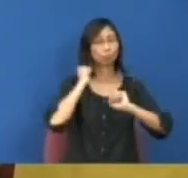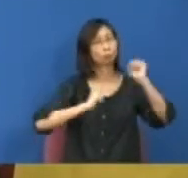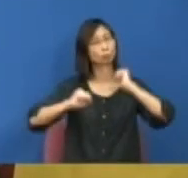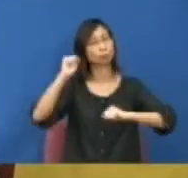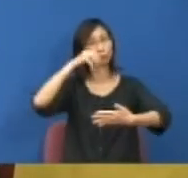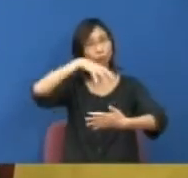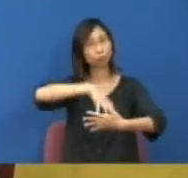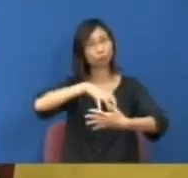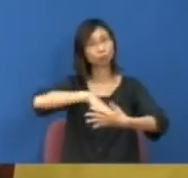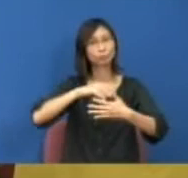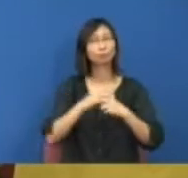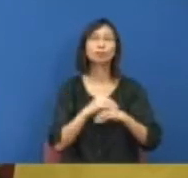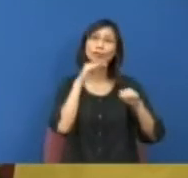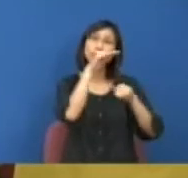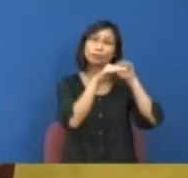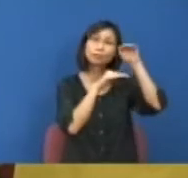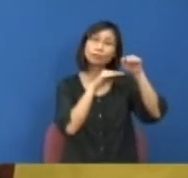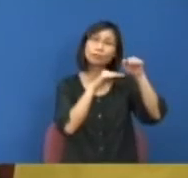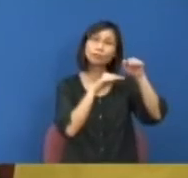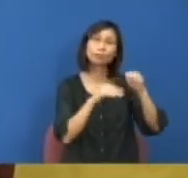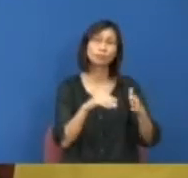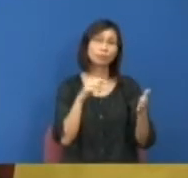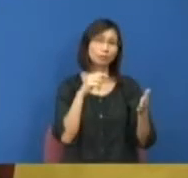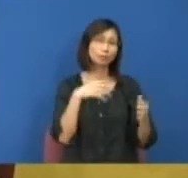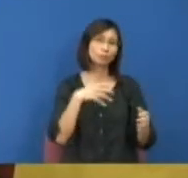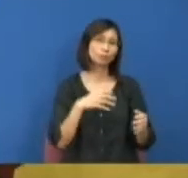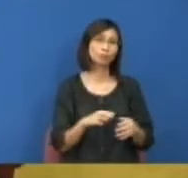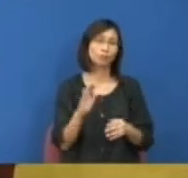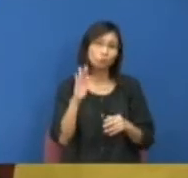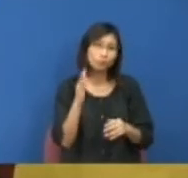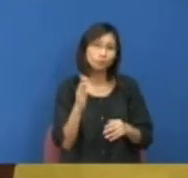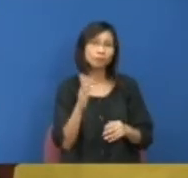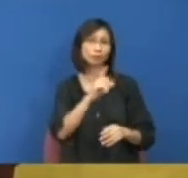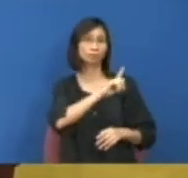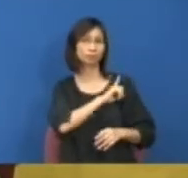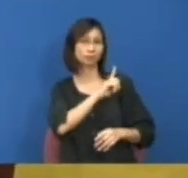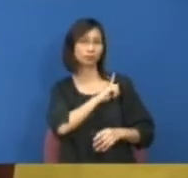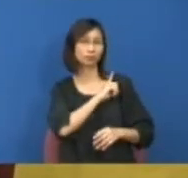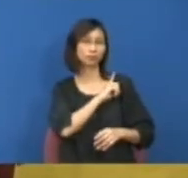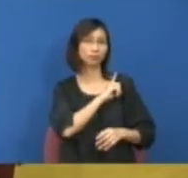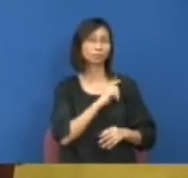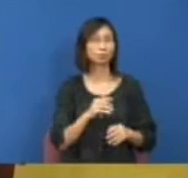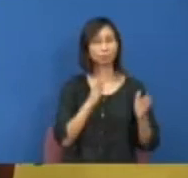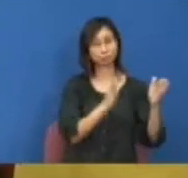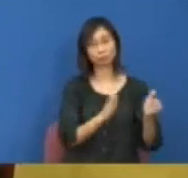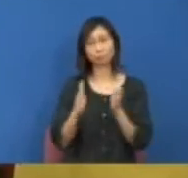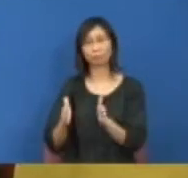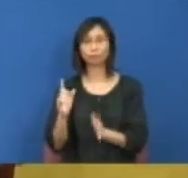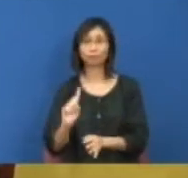他的階級的背景似乎是幾好，大程度上都影響到佢自己本身，即係嗰個命運嘅安排會係點